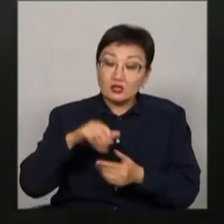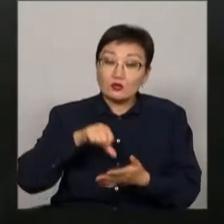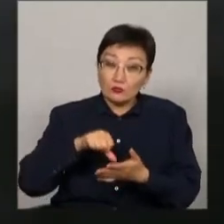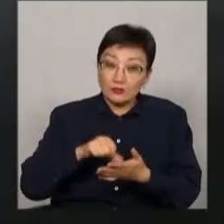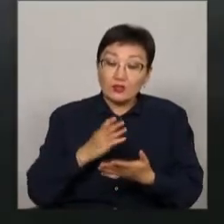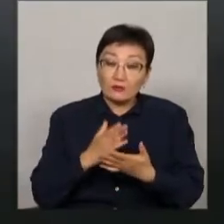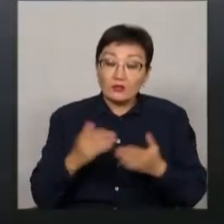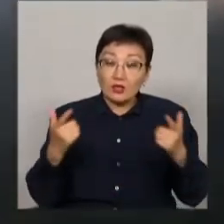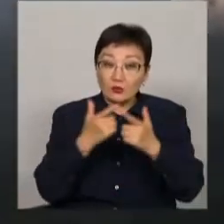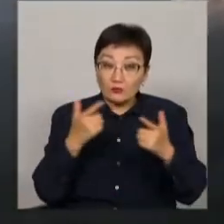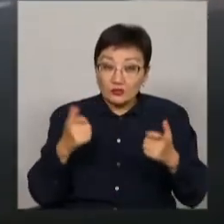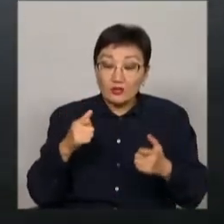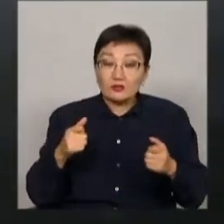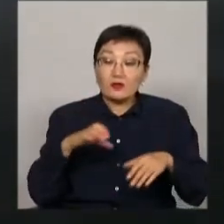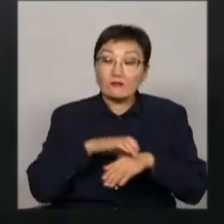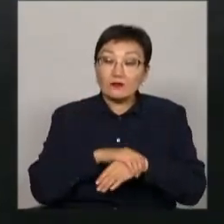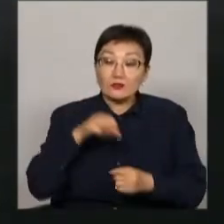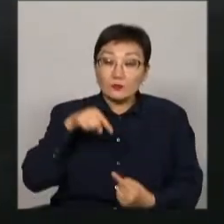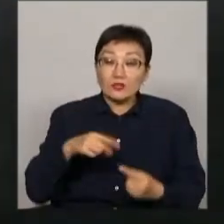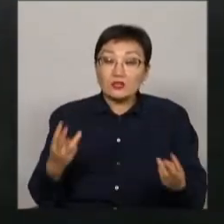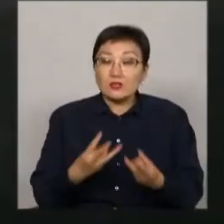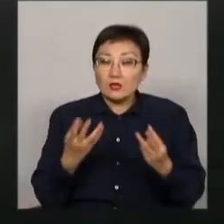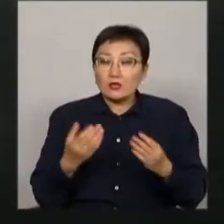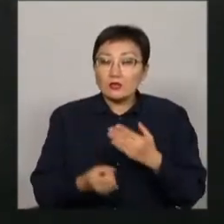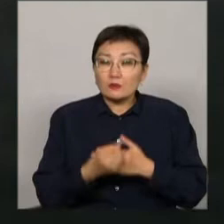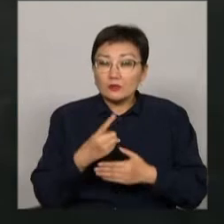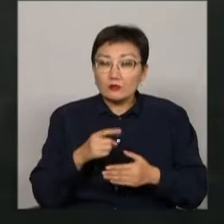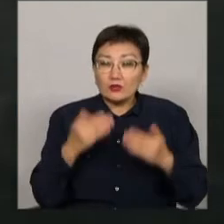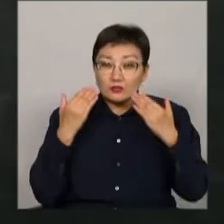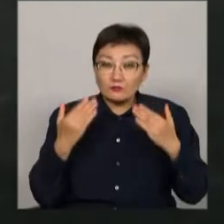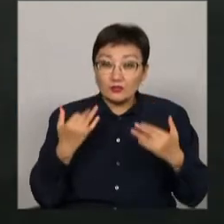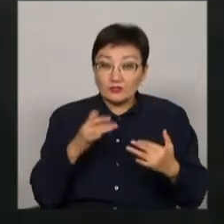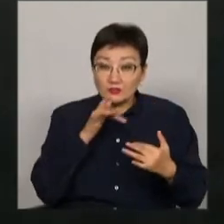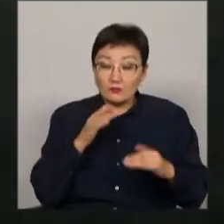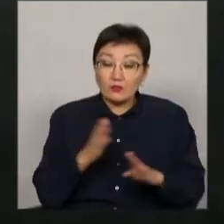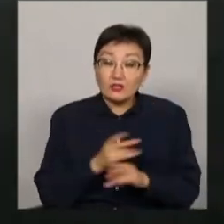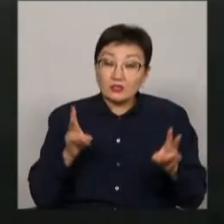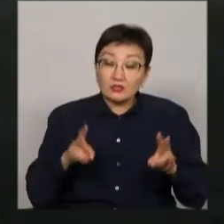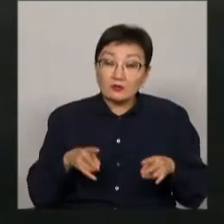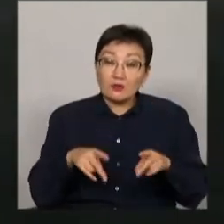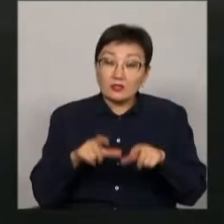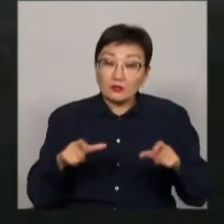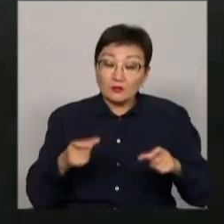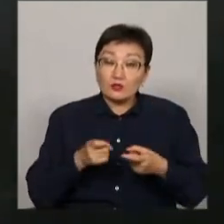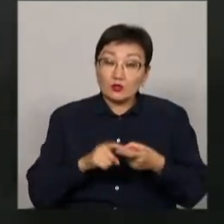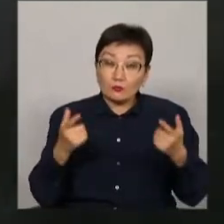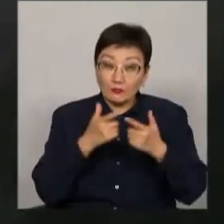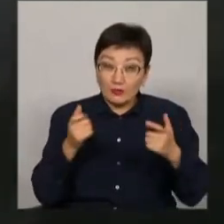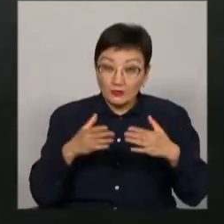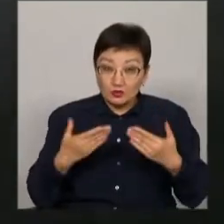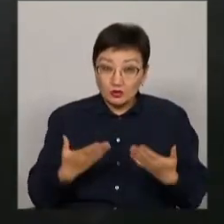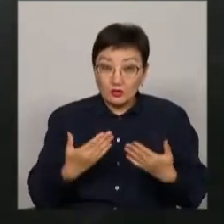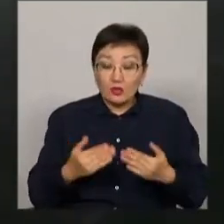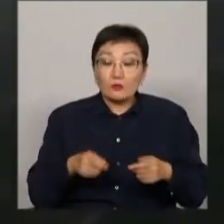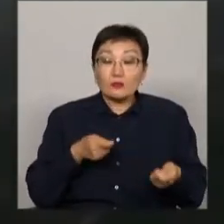айтады. Ақпарат көздерінің дерегіне сәйкес жалынның неден шыққаны белгісіз. Әзірге табиғи апаттан зардап шеккендер туралы мәлімет жоқ, алайда